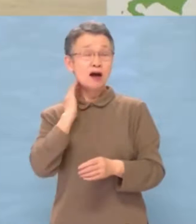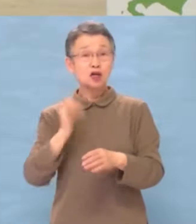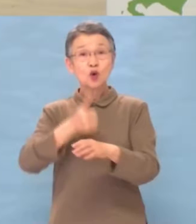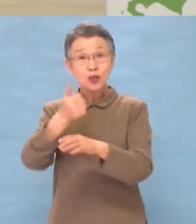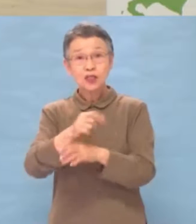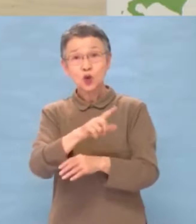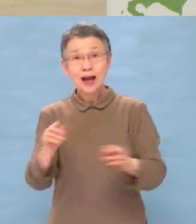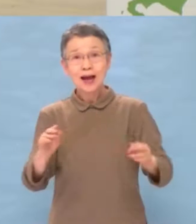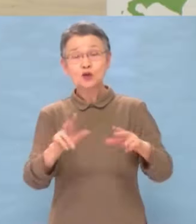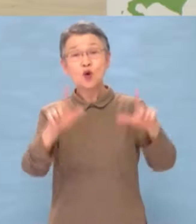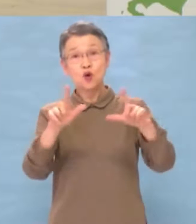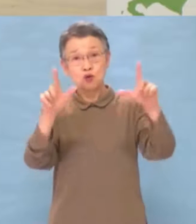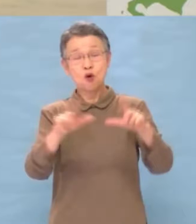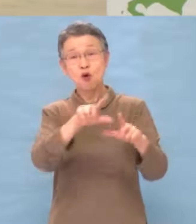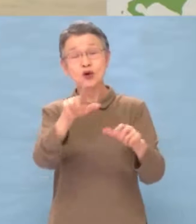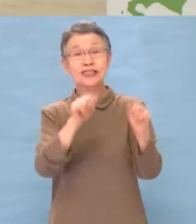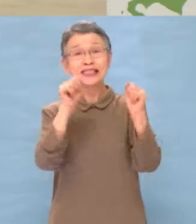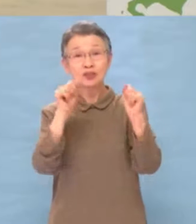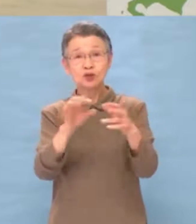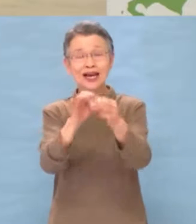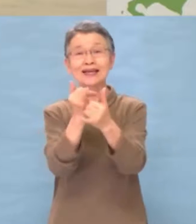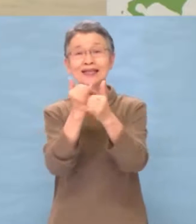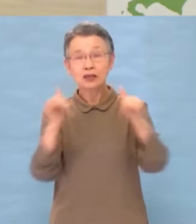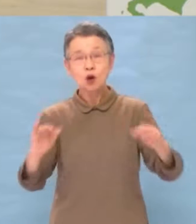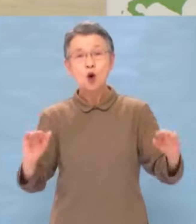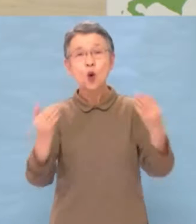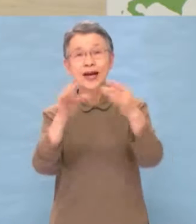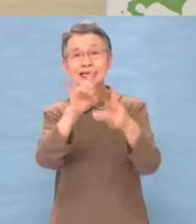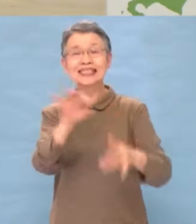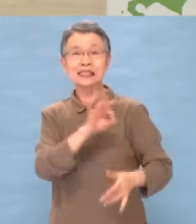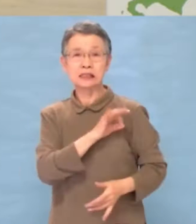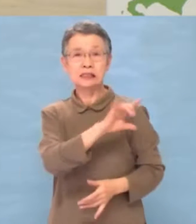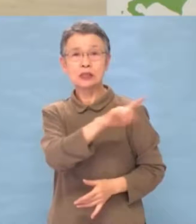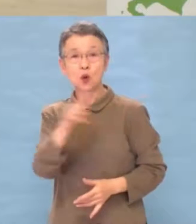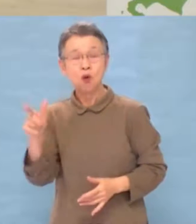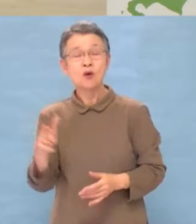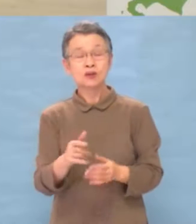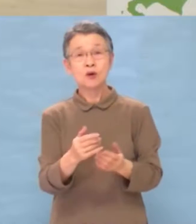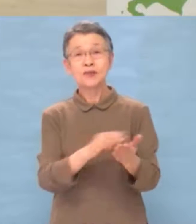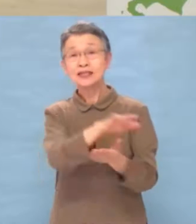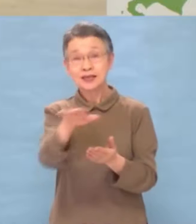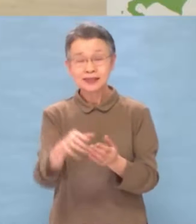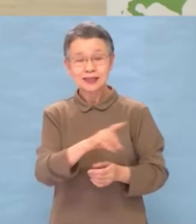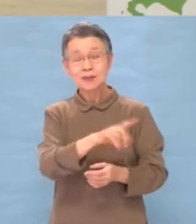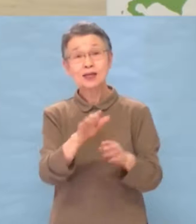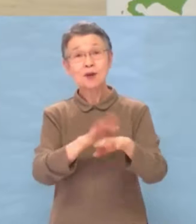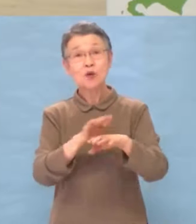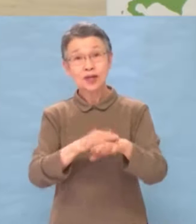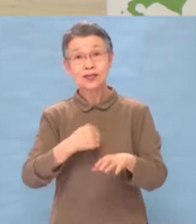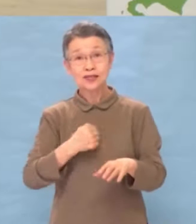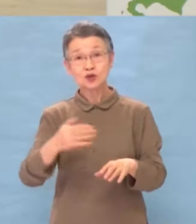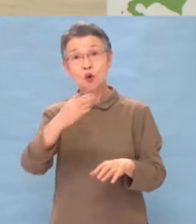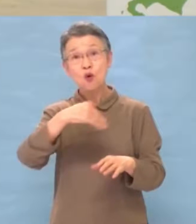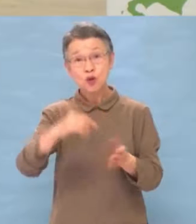理なり東京日本の関係の国会議員の方々なり、さまざまな形で私どもの主張ということをア